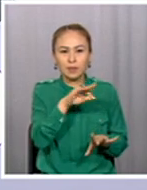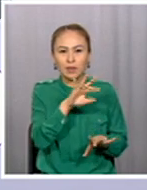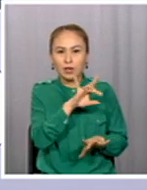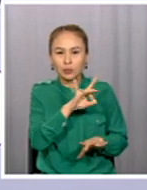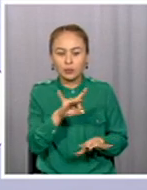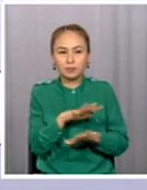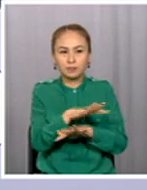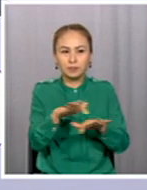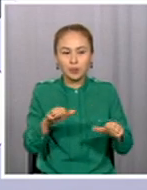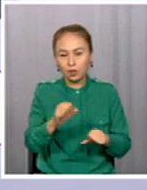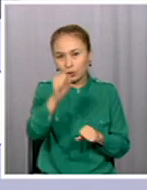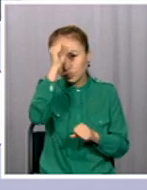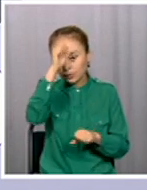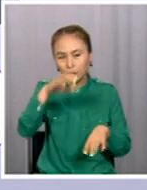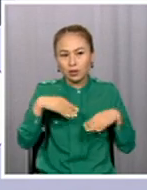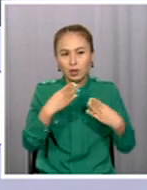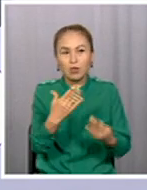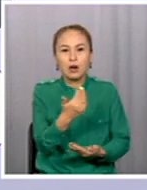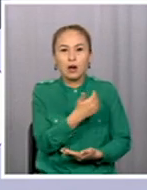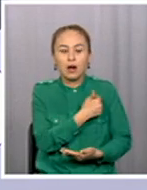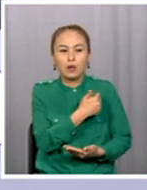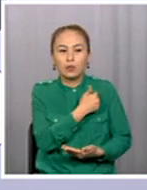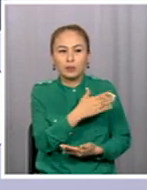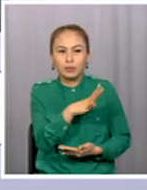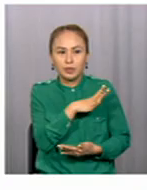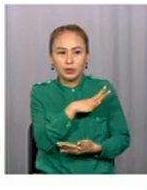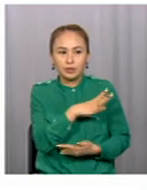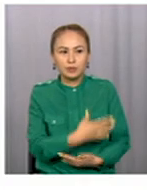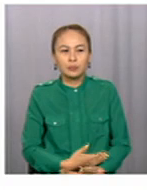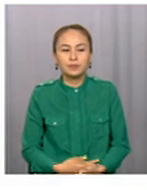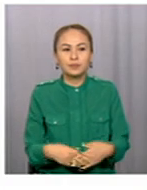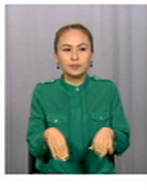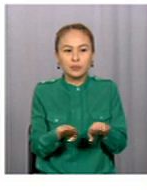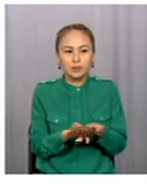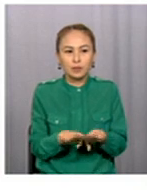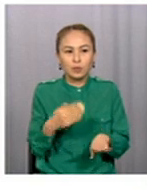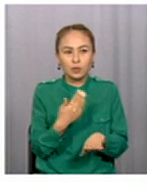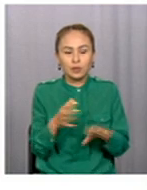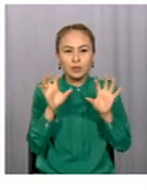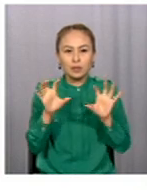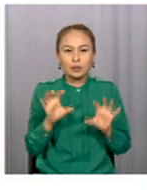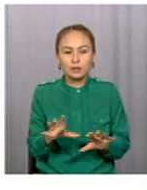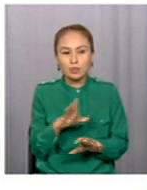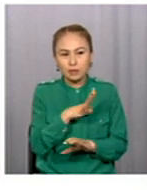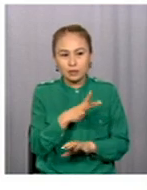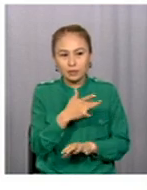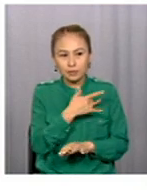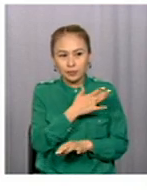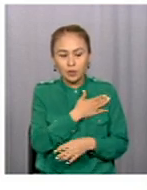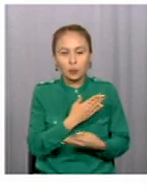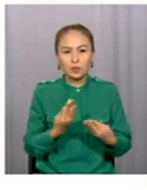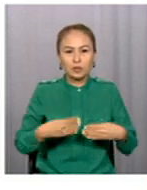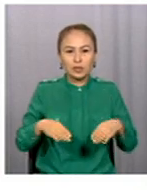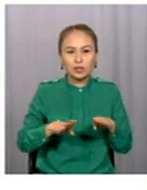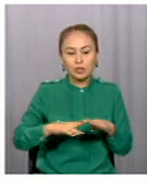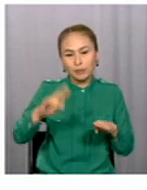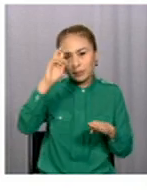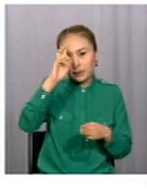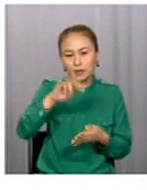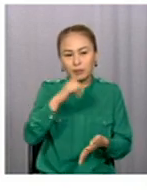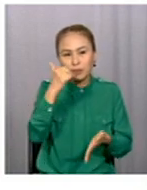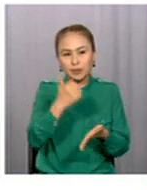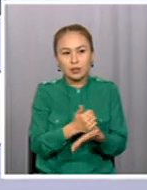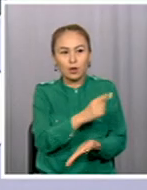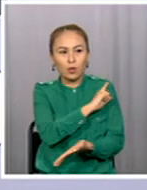билік Құдайдың қалауымен берілді деп оны заңдастырды. Осылайша мемлекет басына